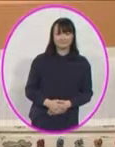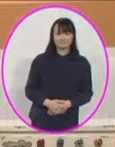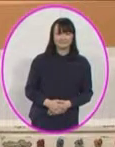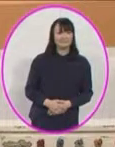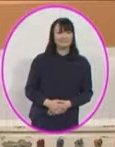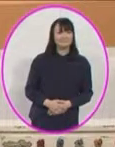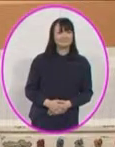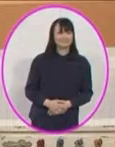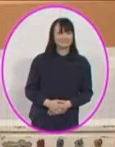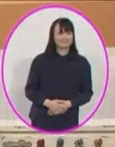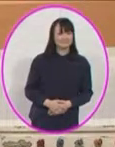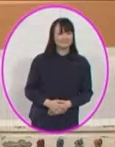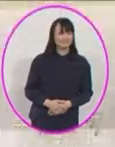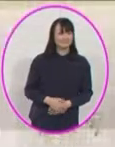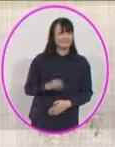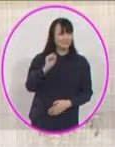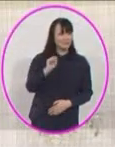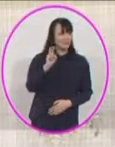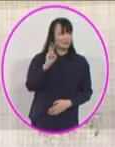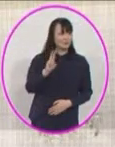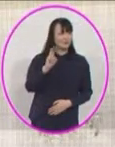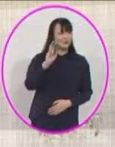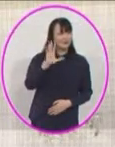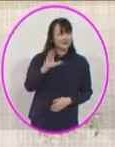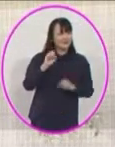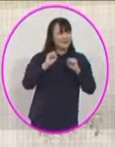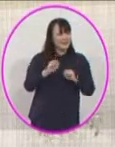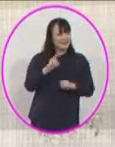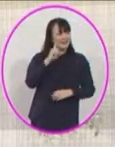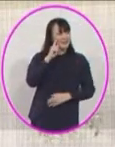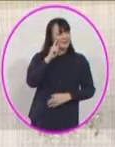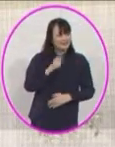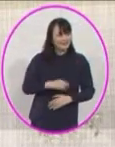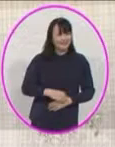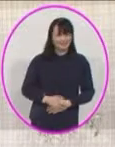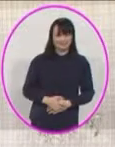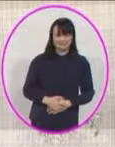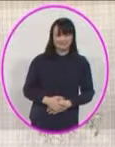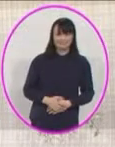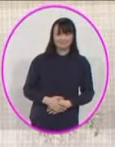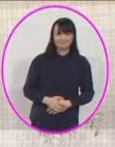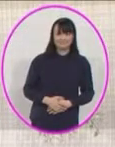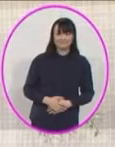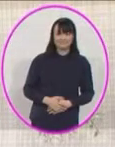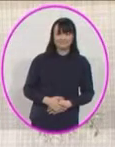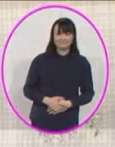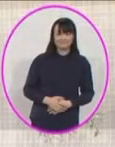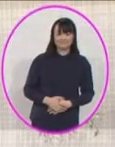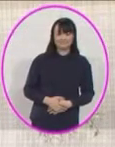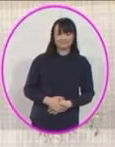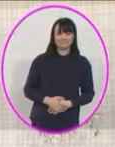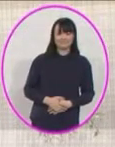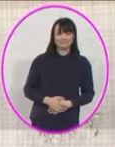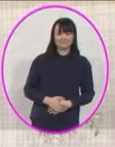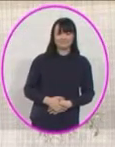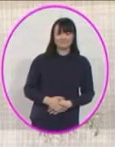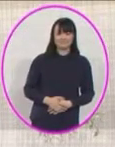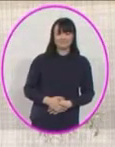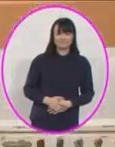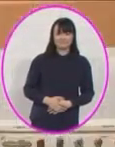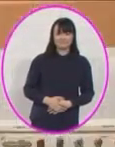はあああちょっと以下グーチョキパーでいてまいりますまずじゃあおはようですよねはいぐう de